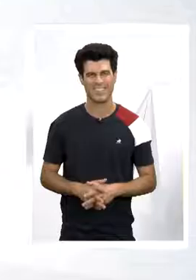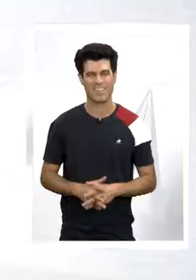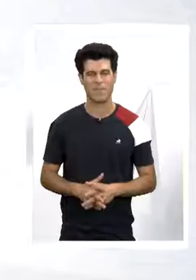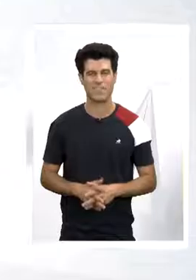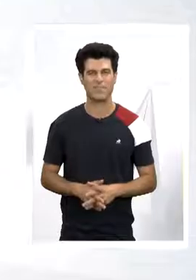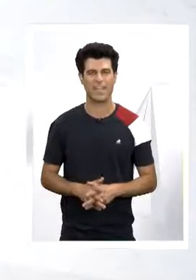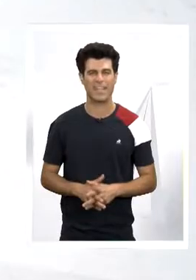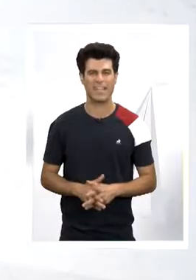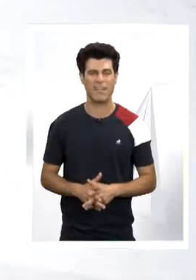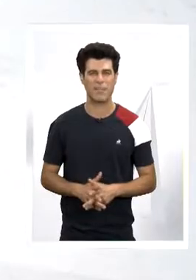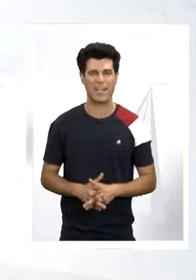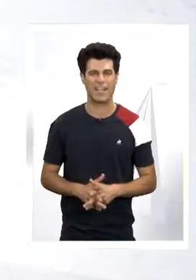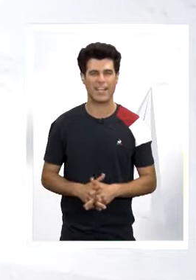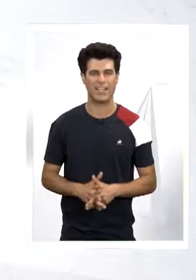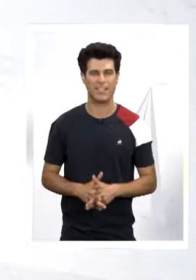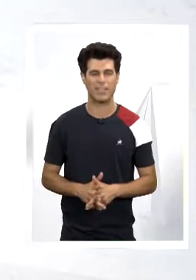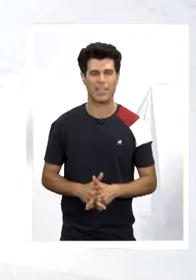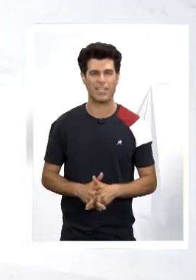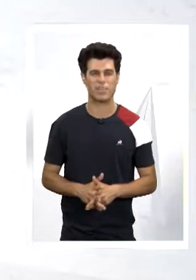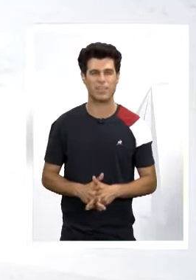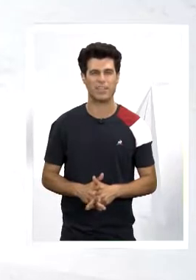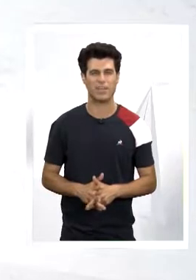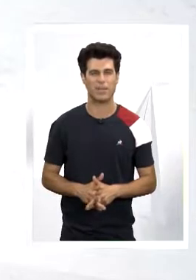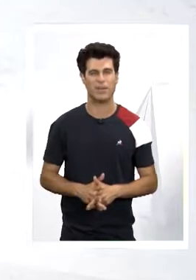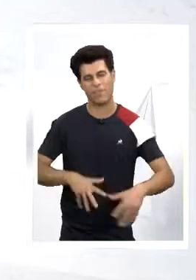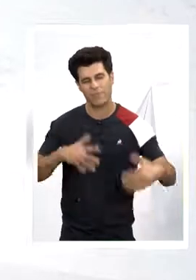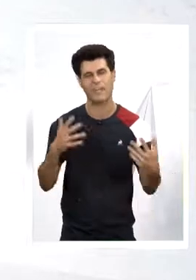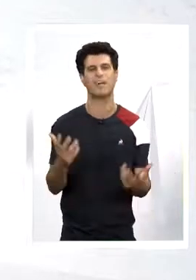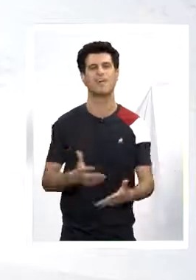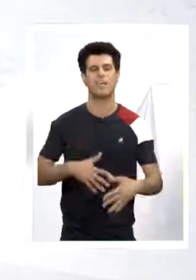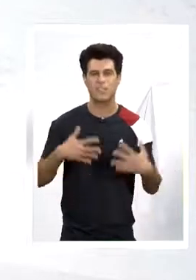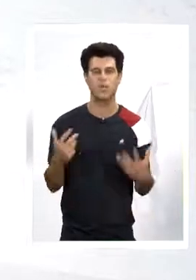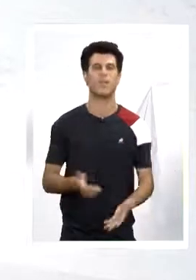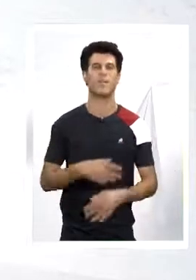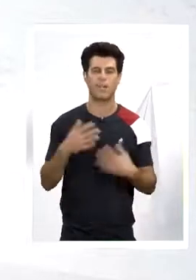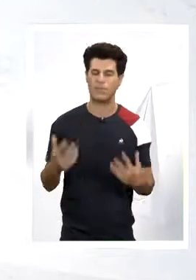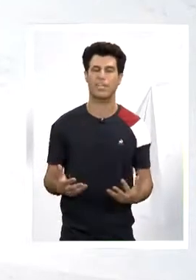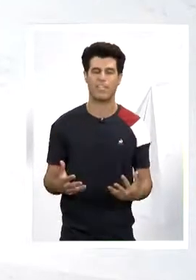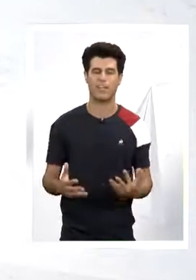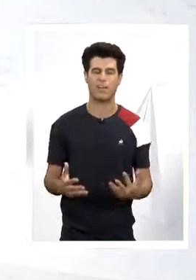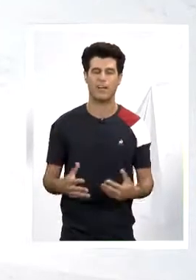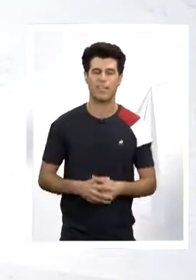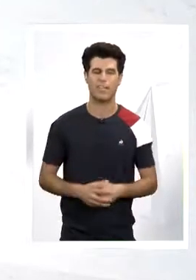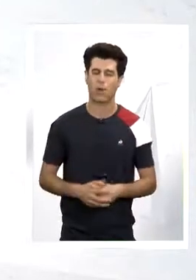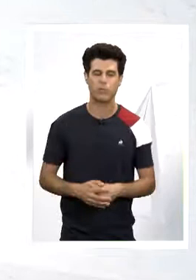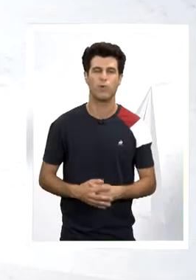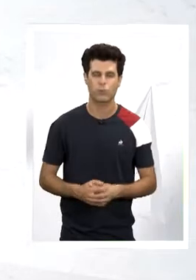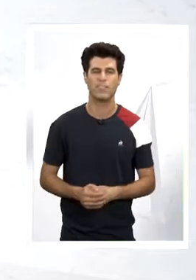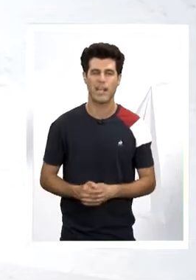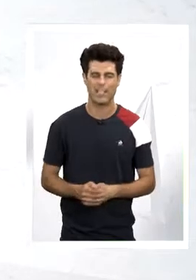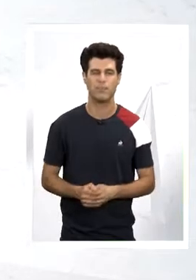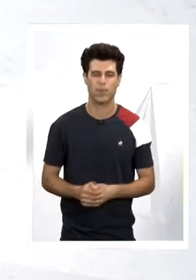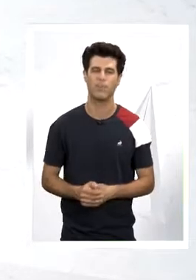בוודאי, בוודאי, ושיר צריכה לזהות, מה יש לנו בתוך הסטרי הזאת. סבא וסבתא, לאה ומאיר, אני מתאר לעצמי שאתם, אבל מעבר לציורים ולמשחקים, אתם מאוד